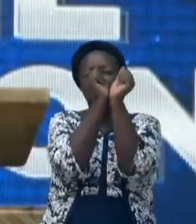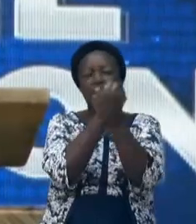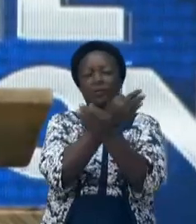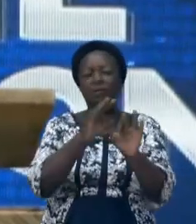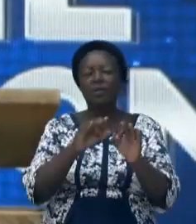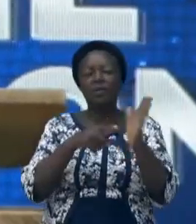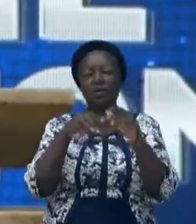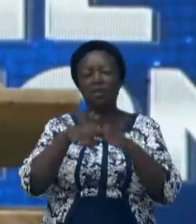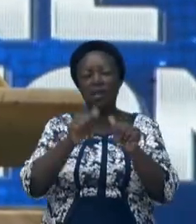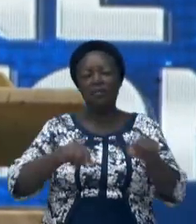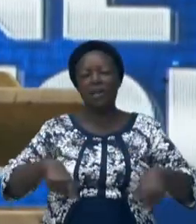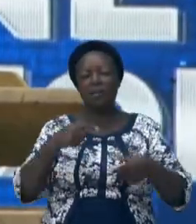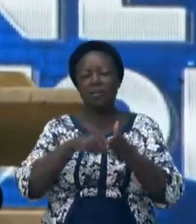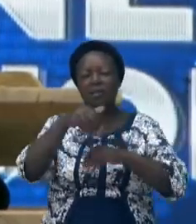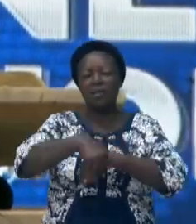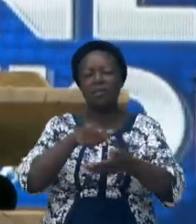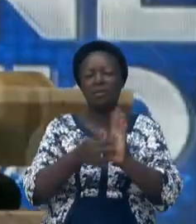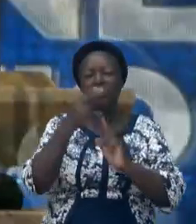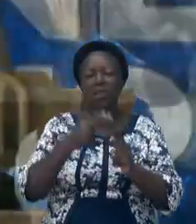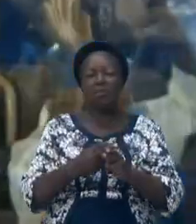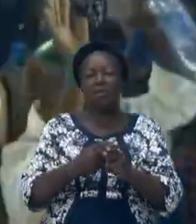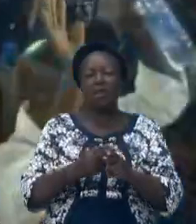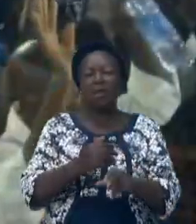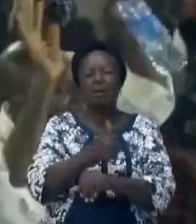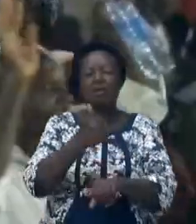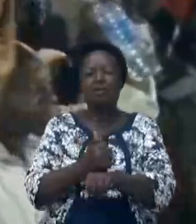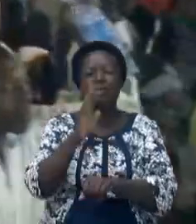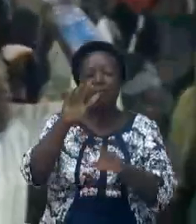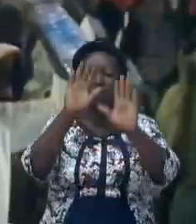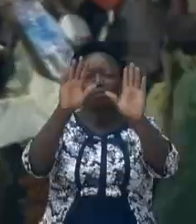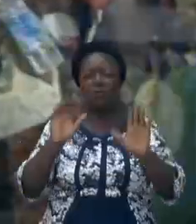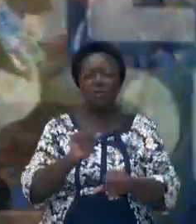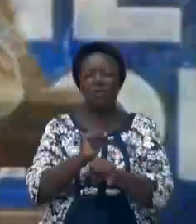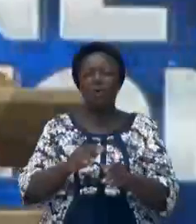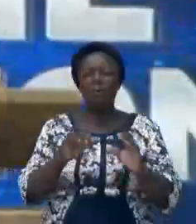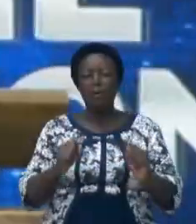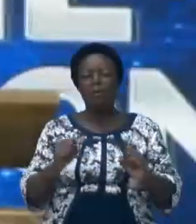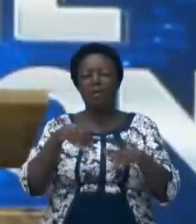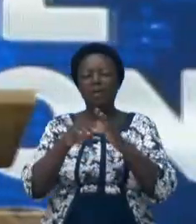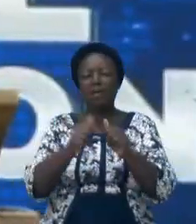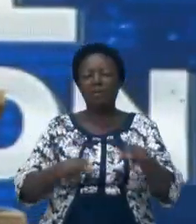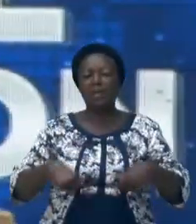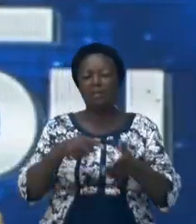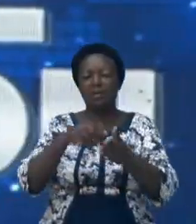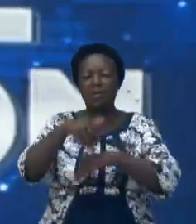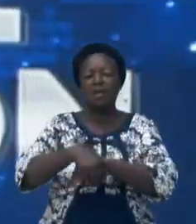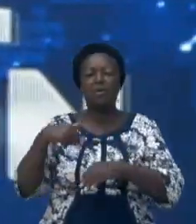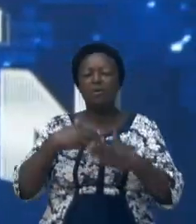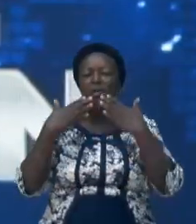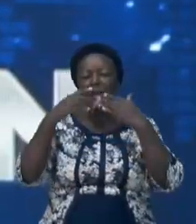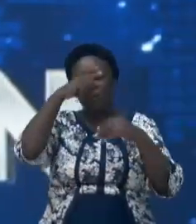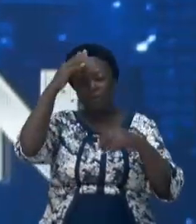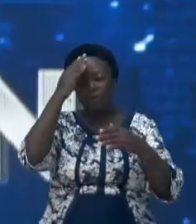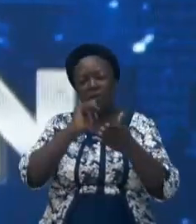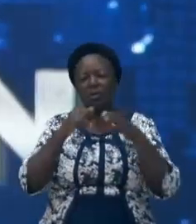vie ce soir au nom de jésus confime tapissant miracle et dans chaque ville ce